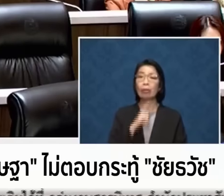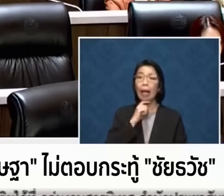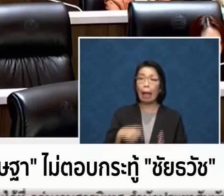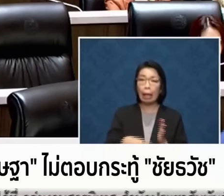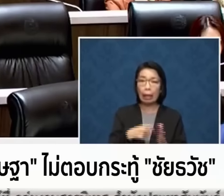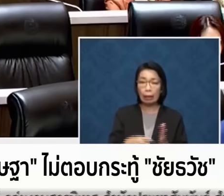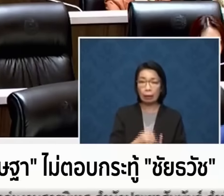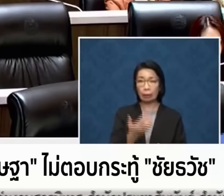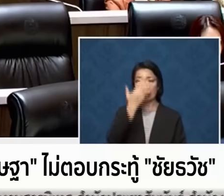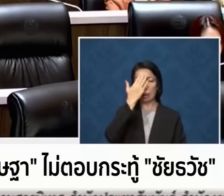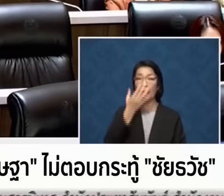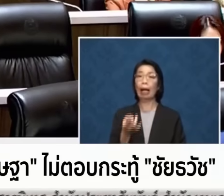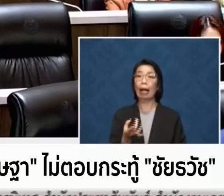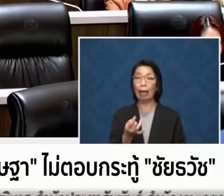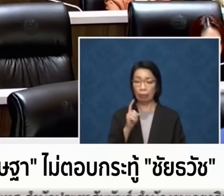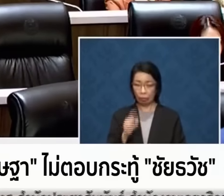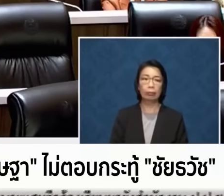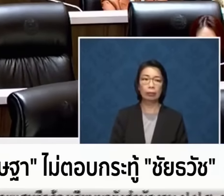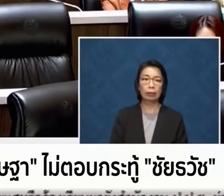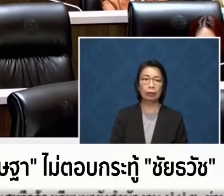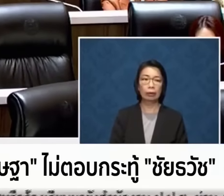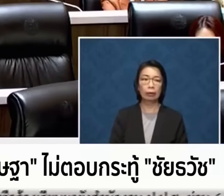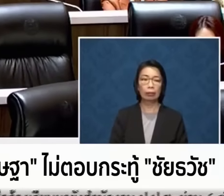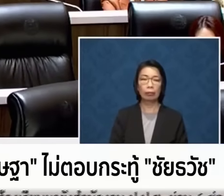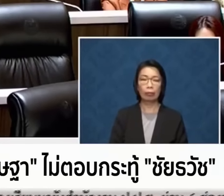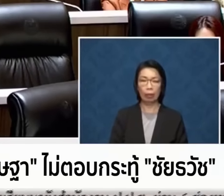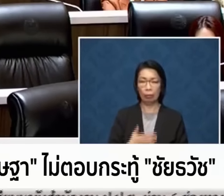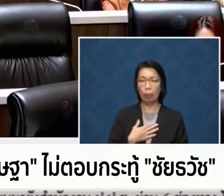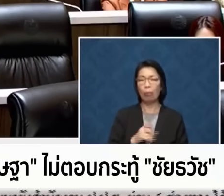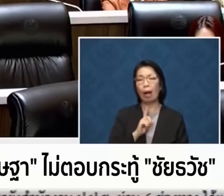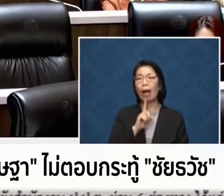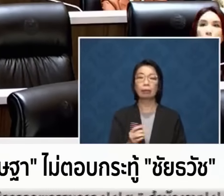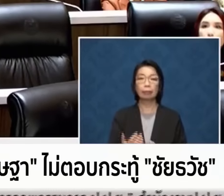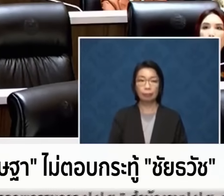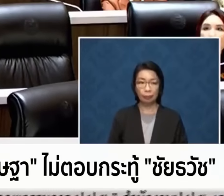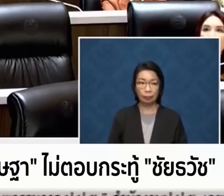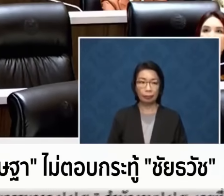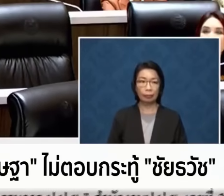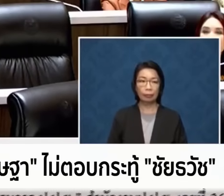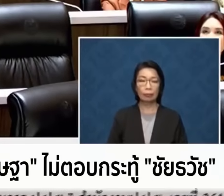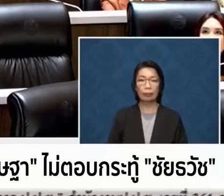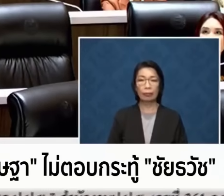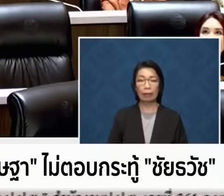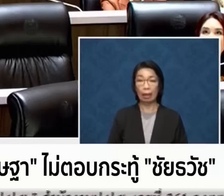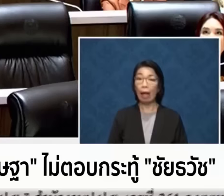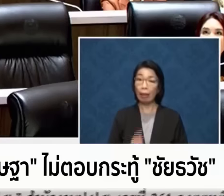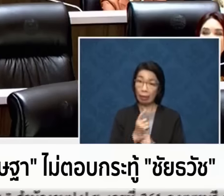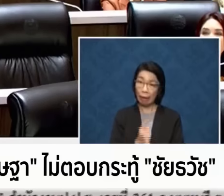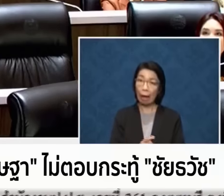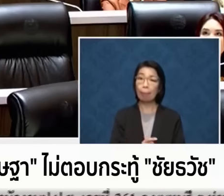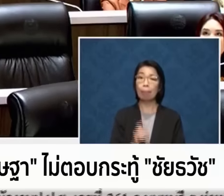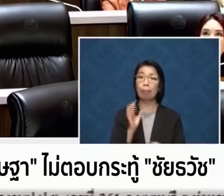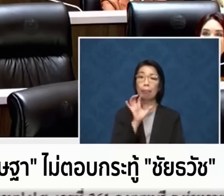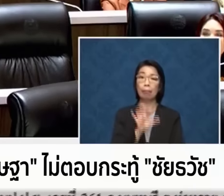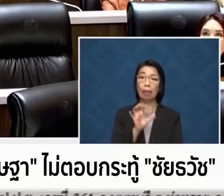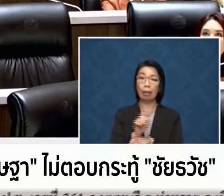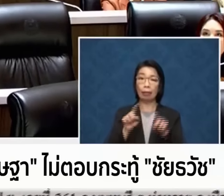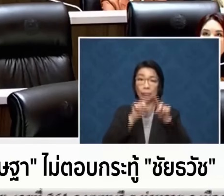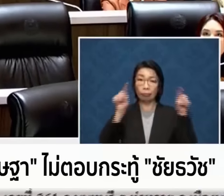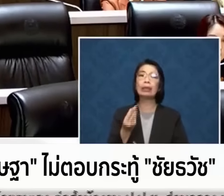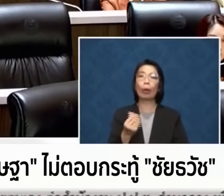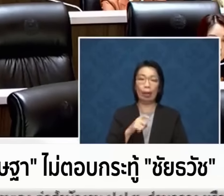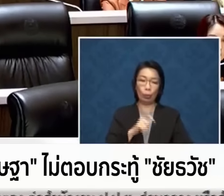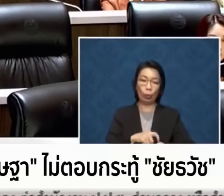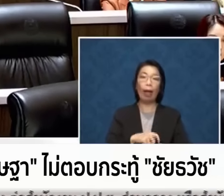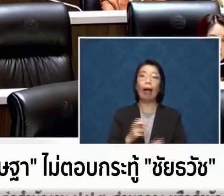นายกร่างหนังสือตอนนี้เลยผมก็ต้องถามท่านประธานตรงๆว่าทุกอย่างเป็นไปตามข้อบังคับ 151แล้ว